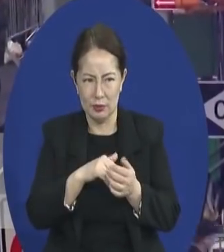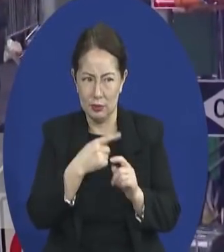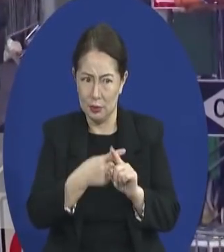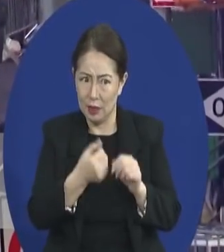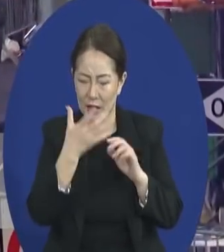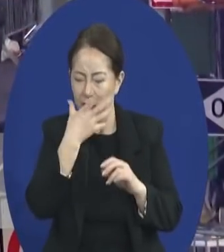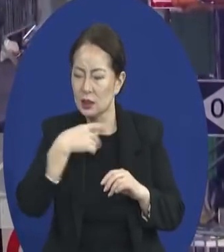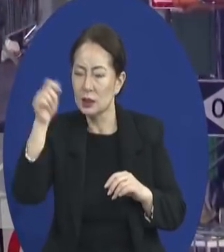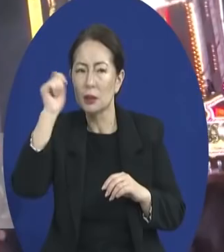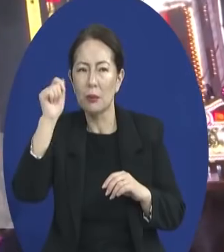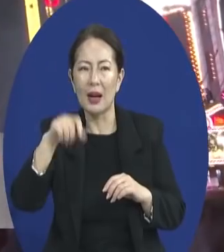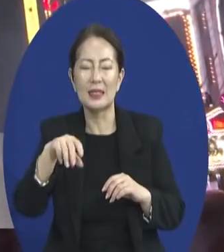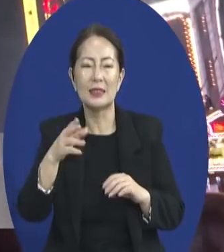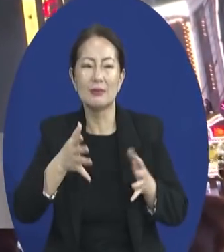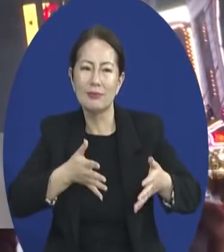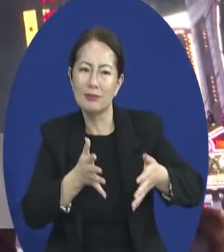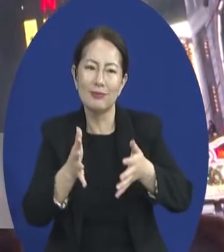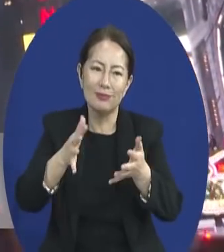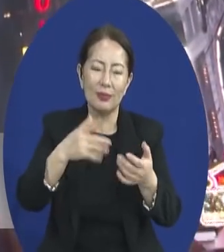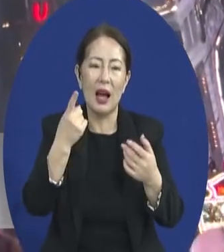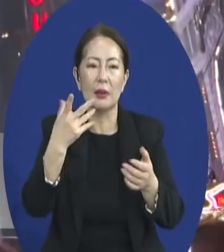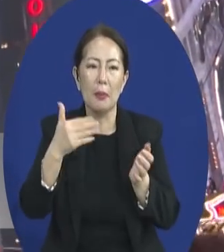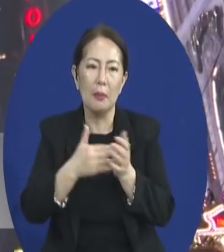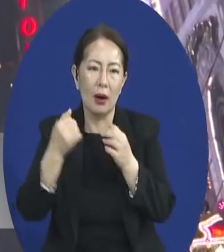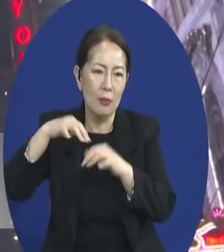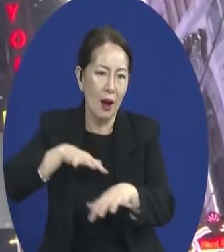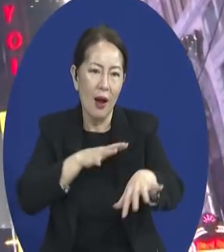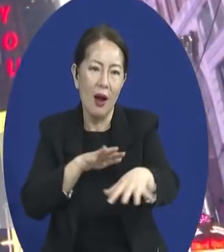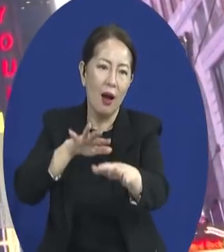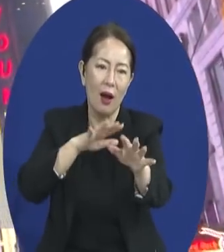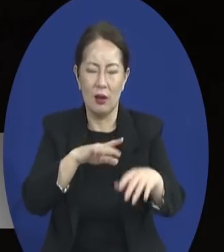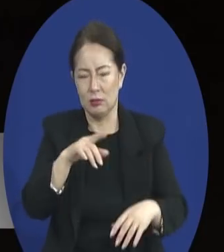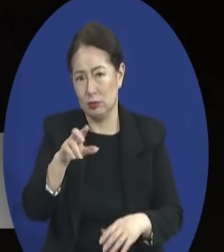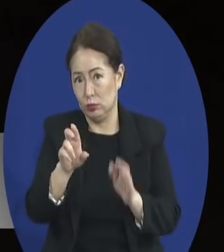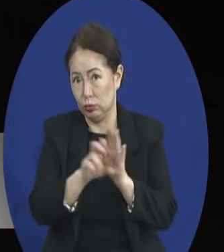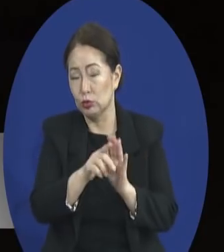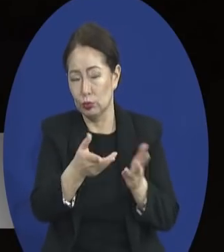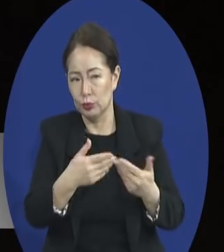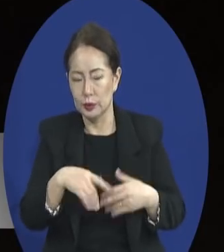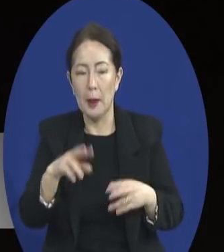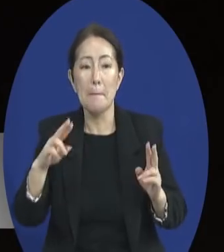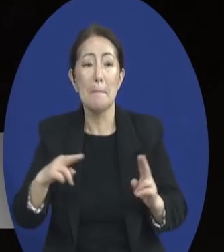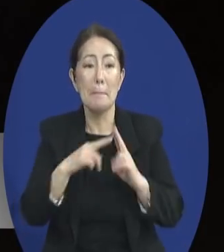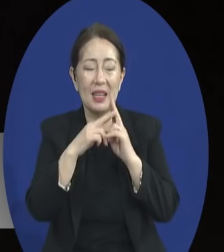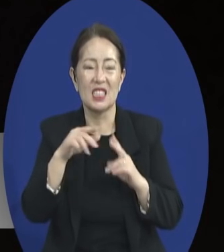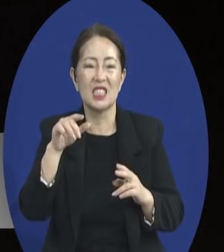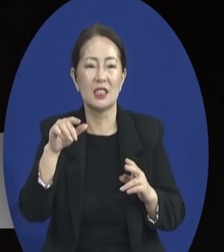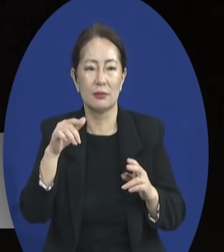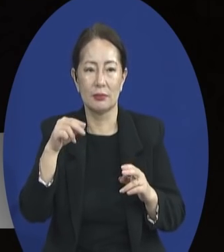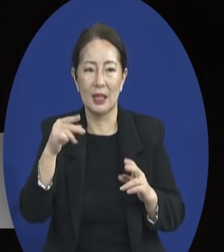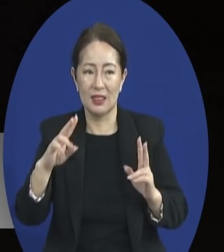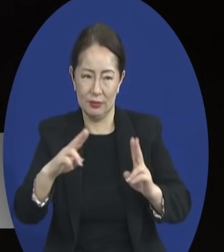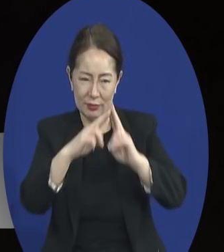шинэ жилийн баяраар Times Square-т 15,000 хүн цуглах боломжийг л олгосон байна. Харин Парис хотын Элизийн талбайд төлөвлөсөн арга